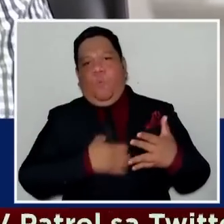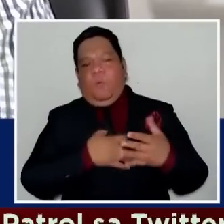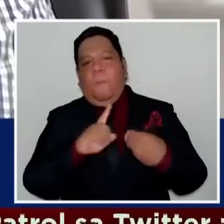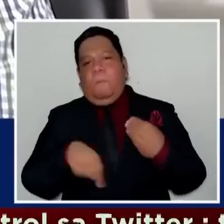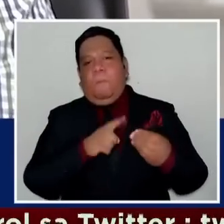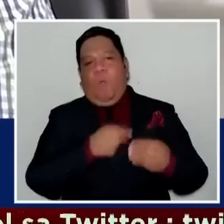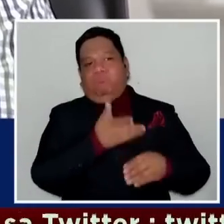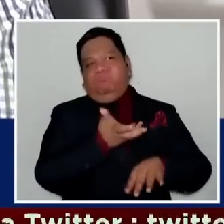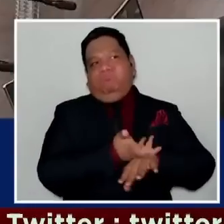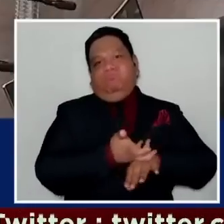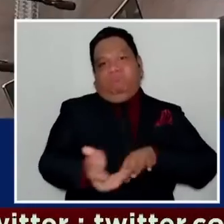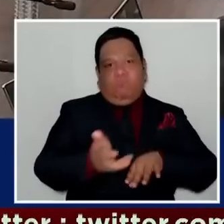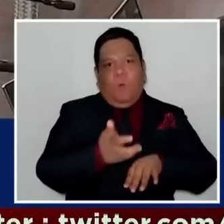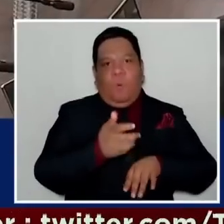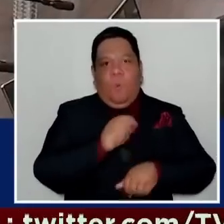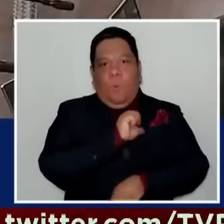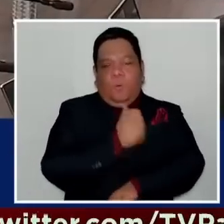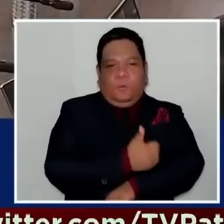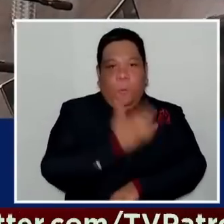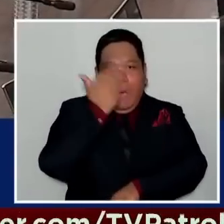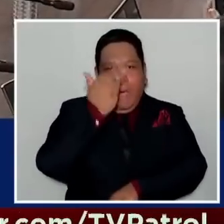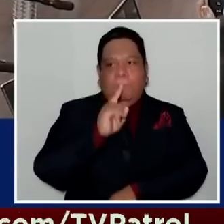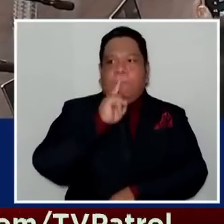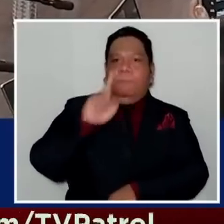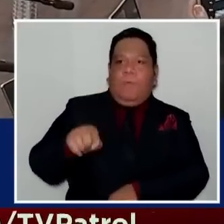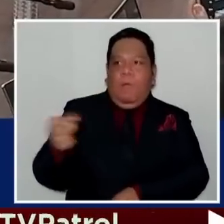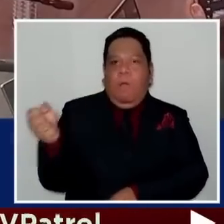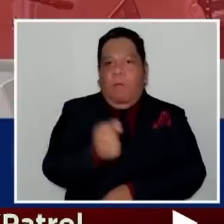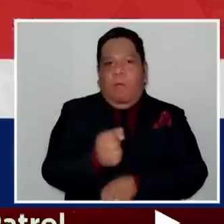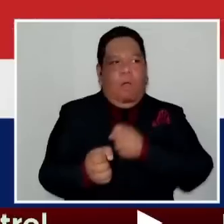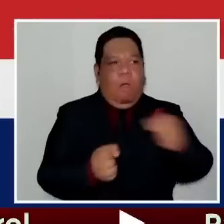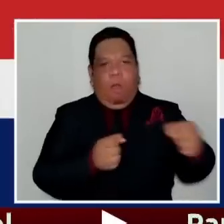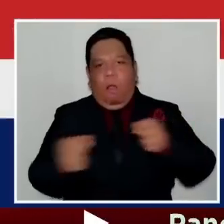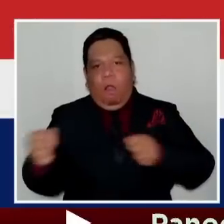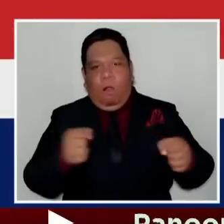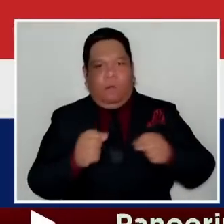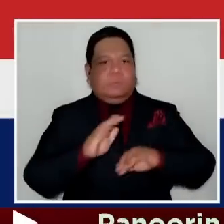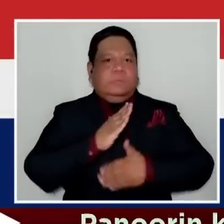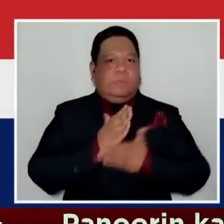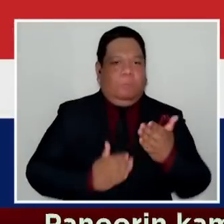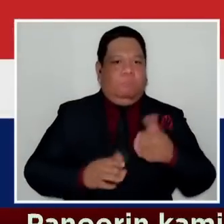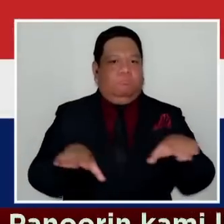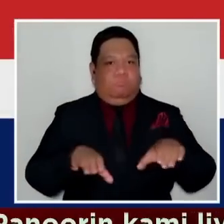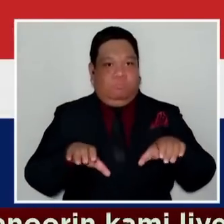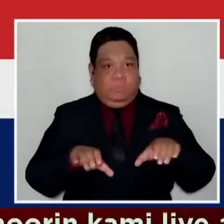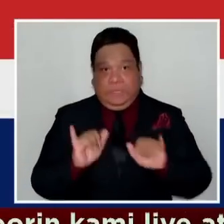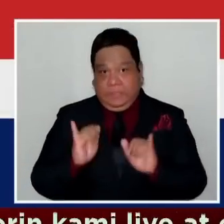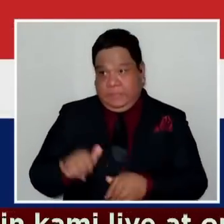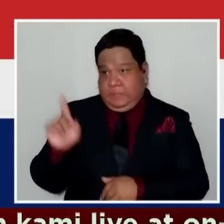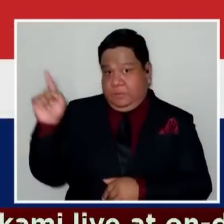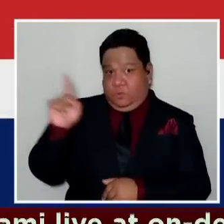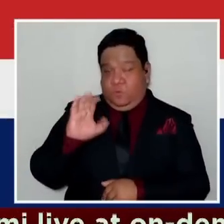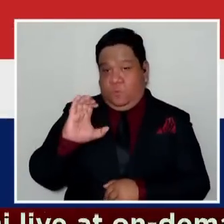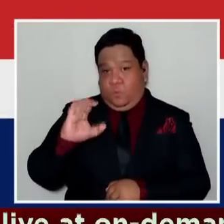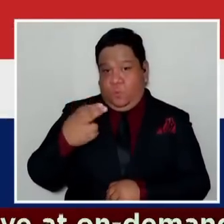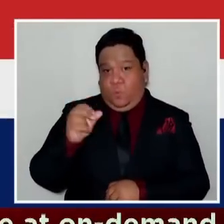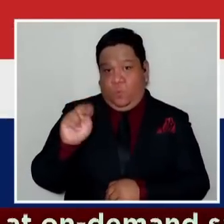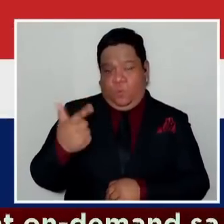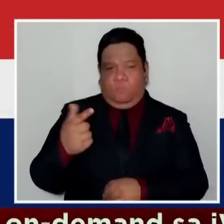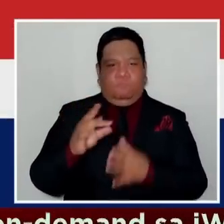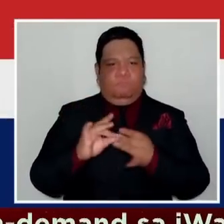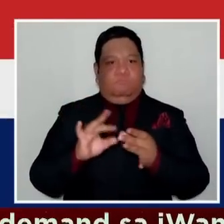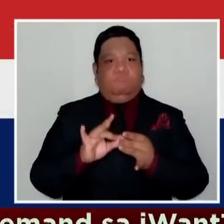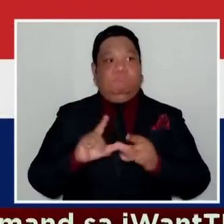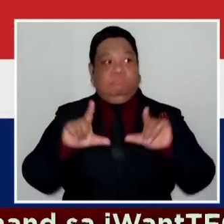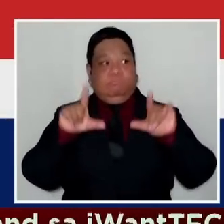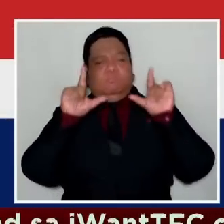i-reassign o ilipat sa pwesto ang ilang MIA employees. Nanindigan si Chong na malilinis din ang kanyang pangalan kapag